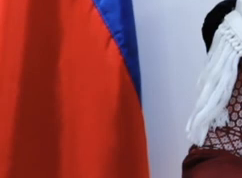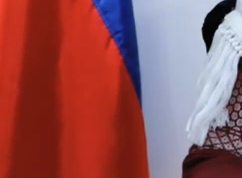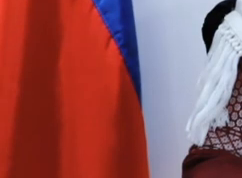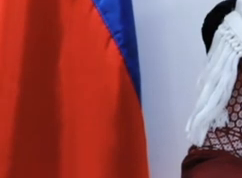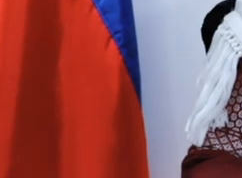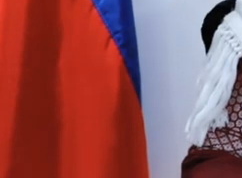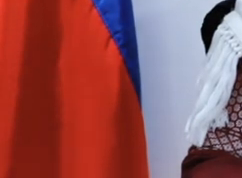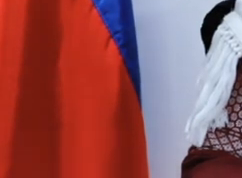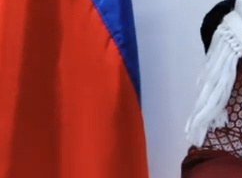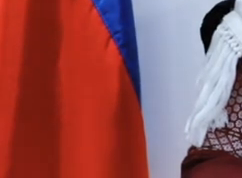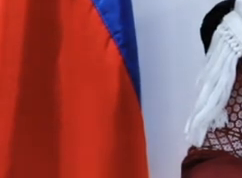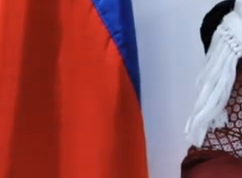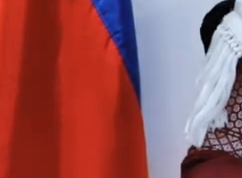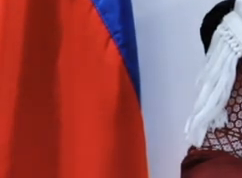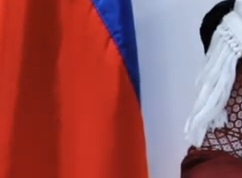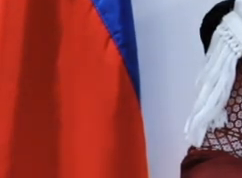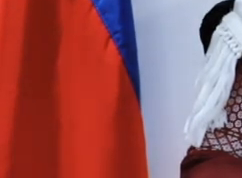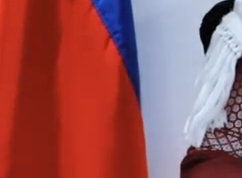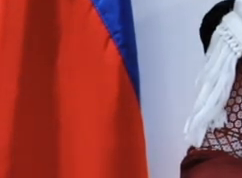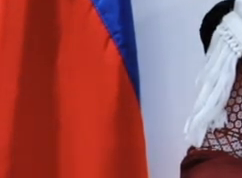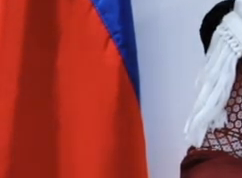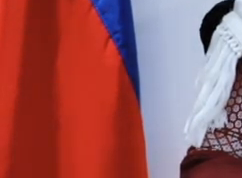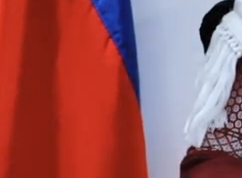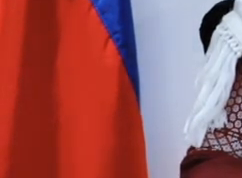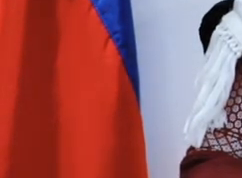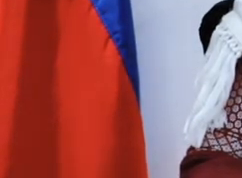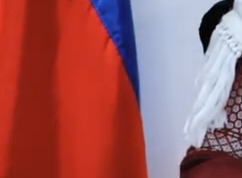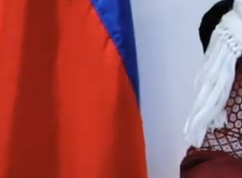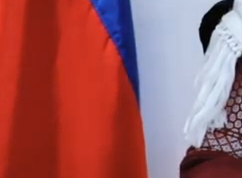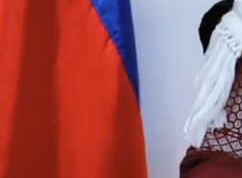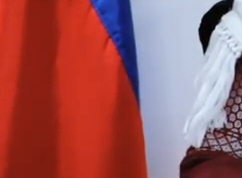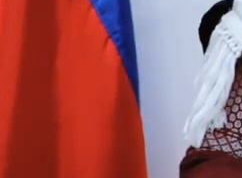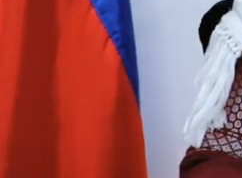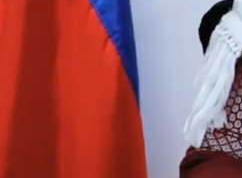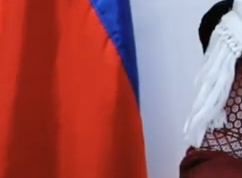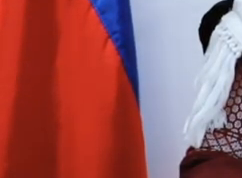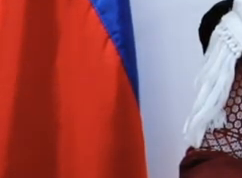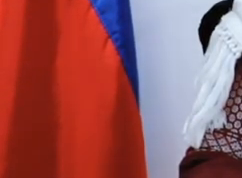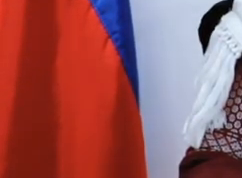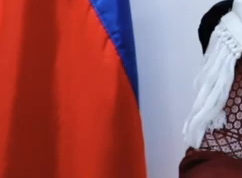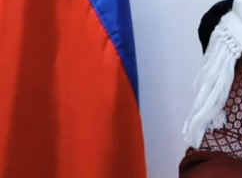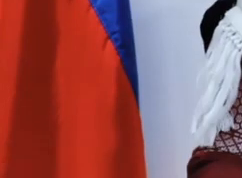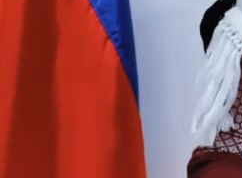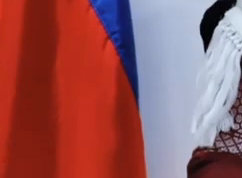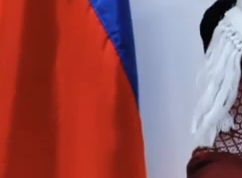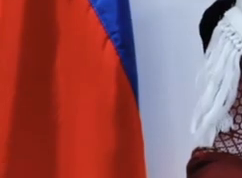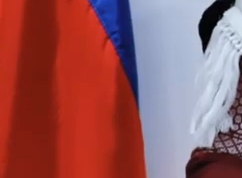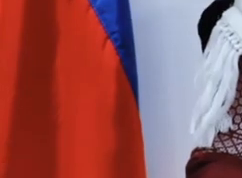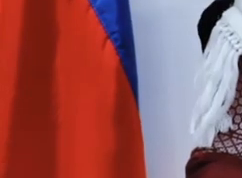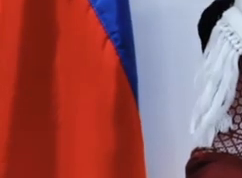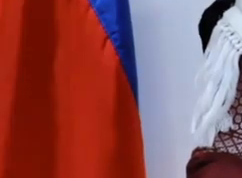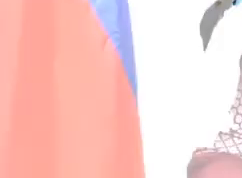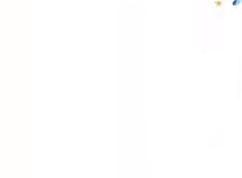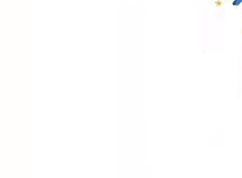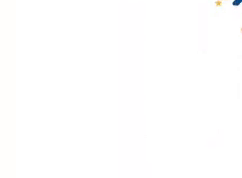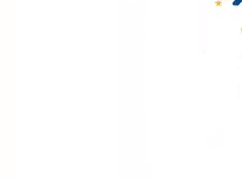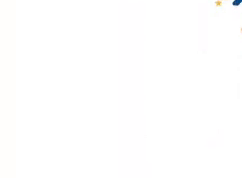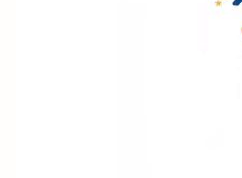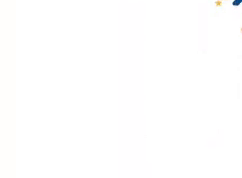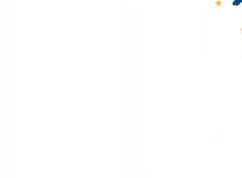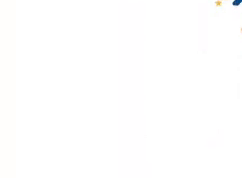desisyon, na sa inyong kamay ang kinabukasan ng inyong learners. Maraming salamat.